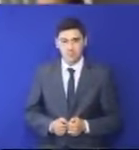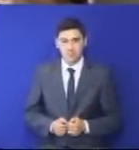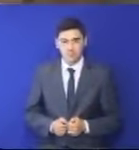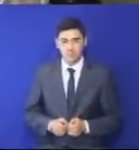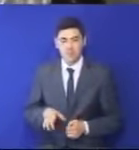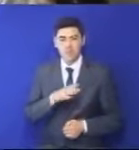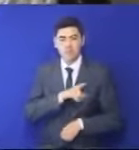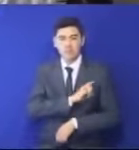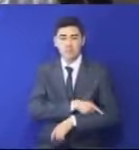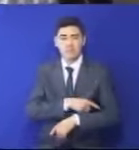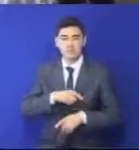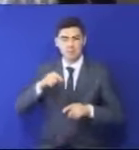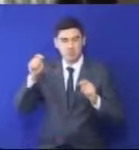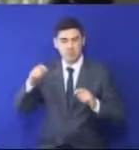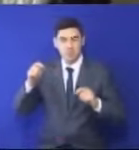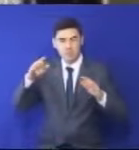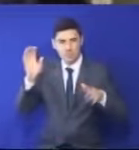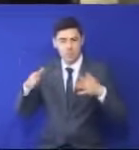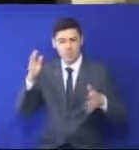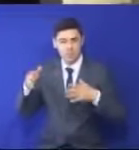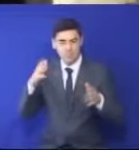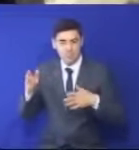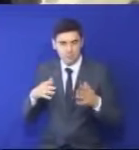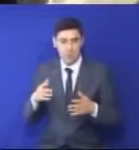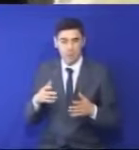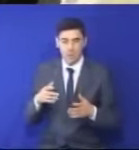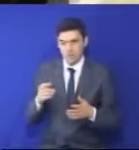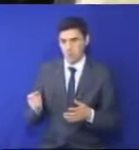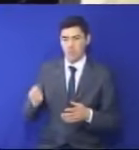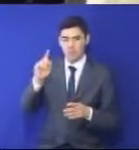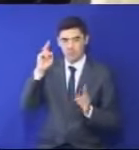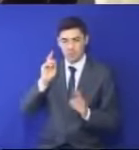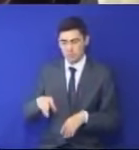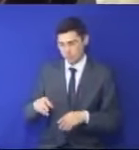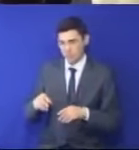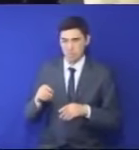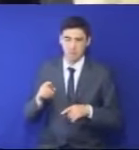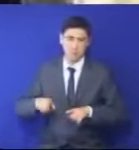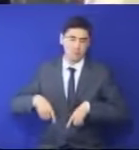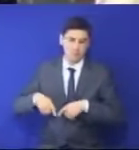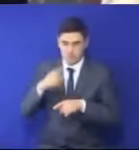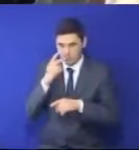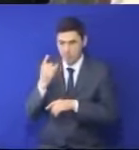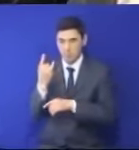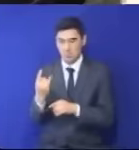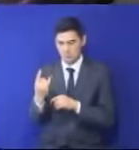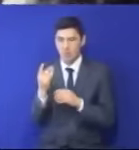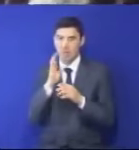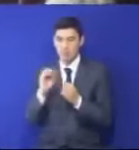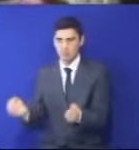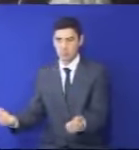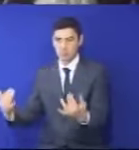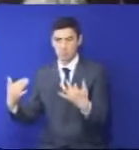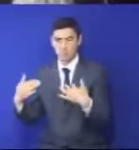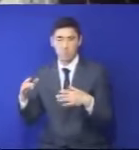Қатты жаңғыр жауған түні судан ойандым. Оның қайдан келгенің білмейдал болдым. Жүгіріп терезеге бардым. Ална су төгілген,